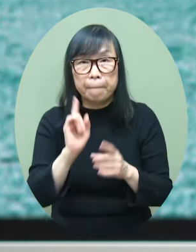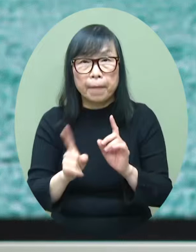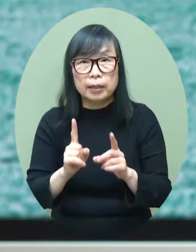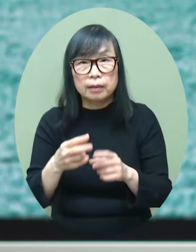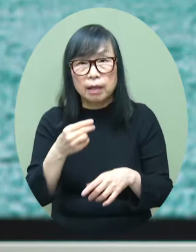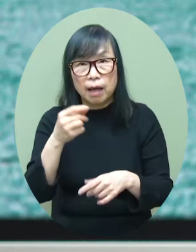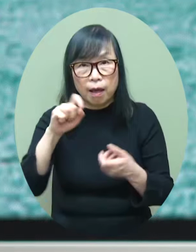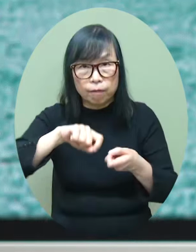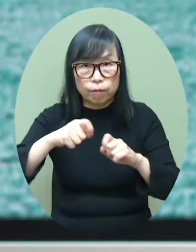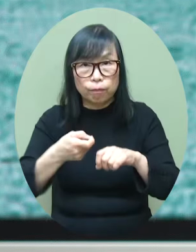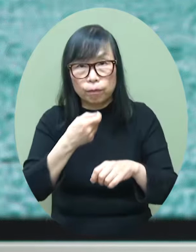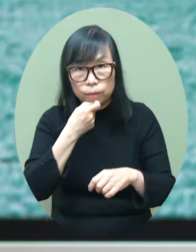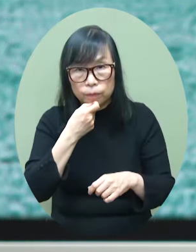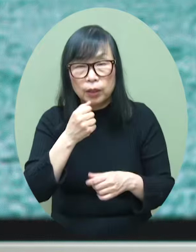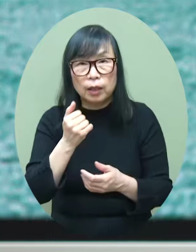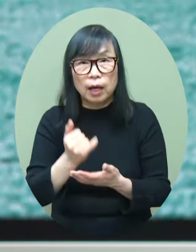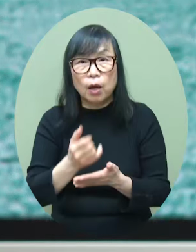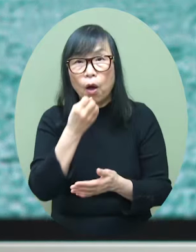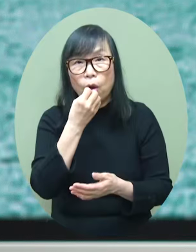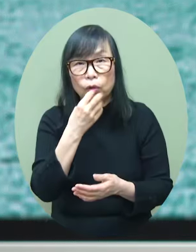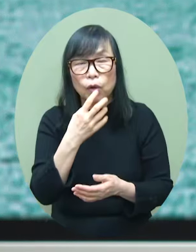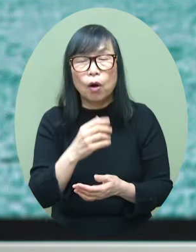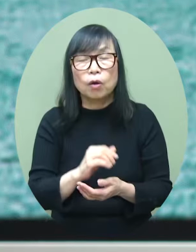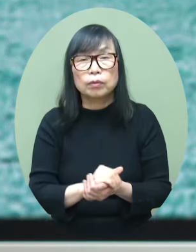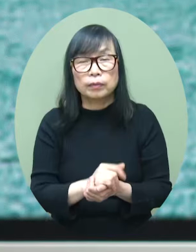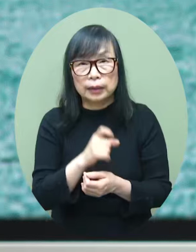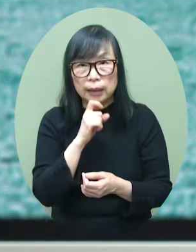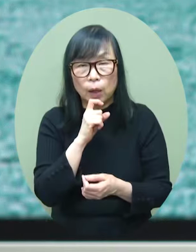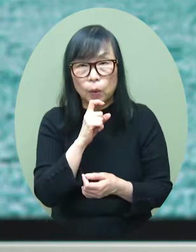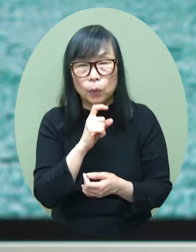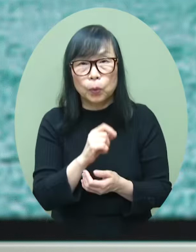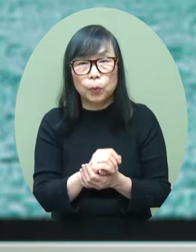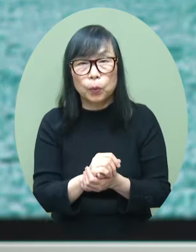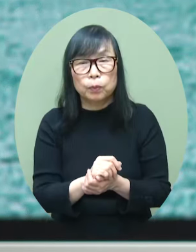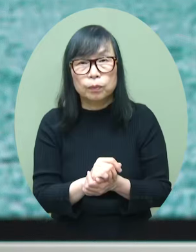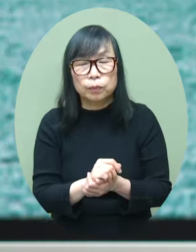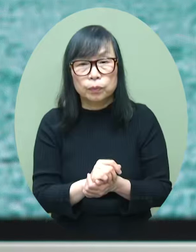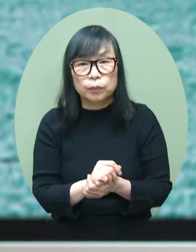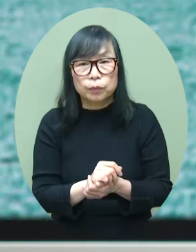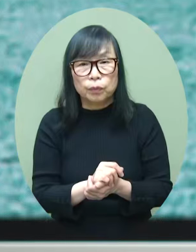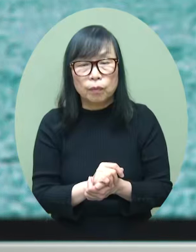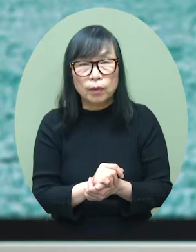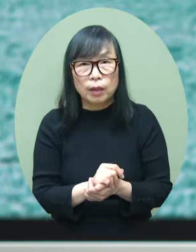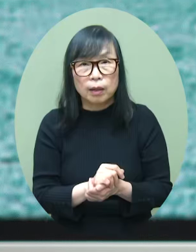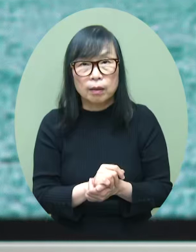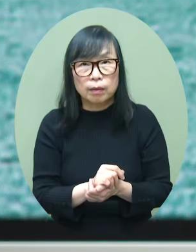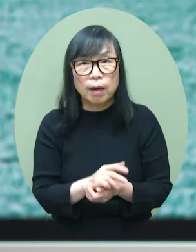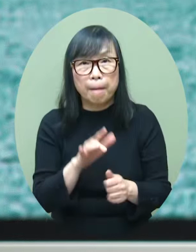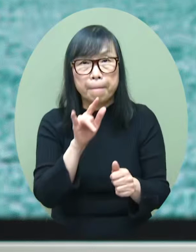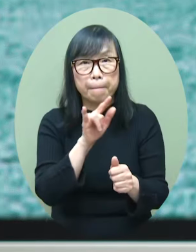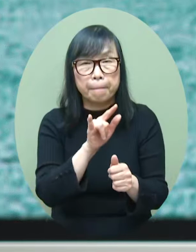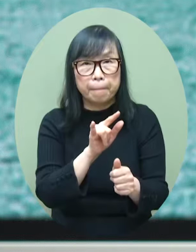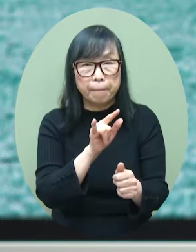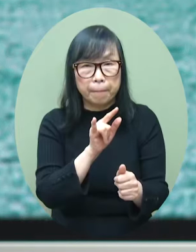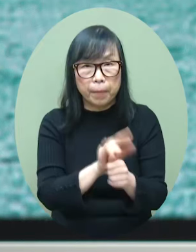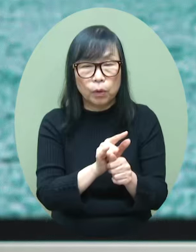Sinovac 啦，即係兩種針係香港有嘅啦，科興或者係伏必泰咧，都係保護呢、這